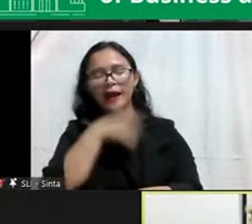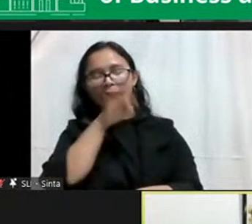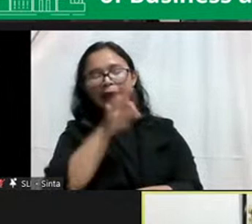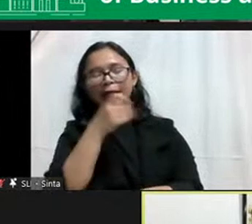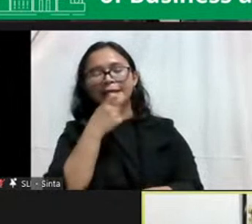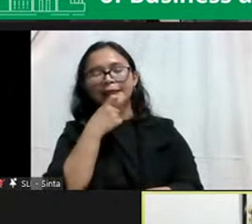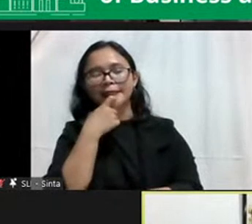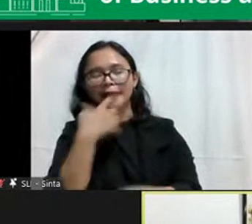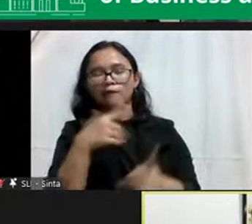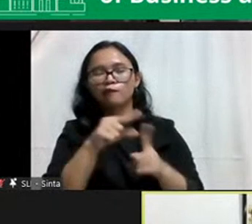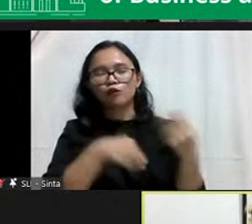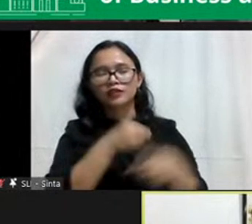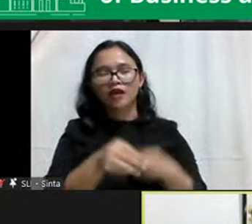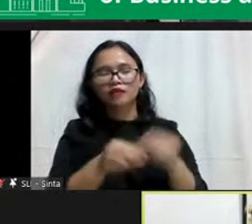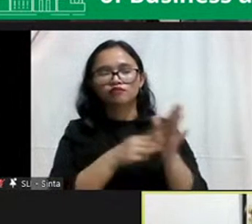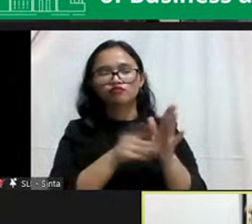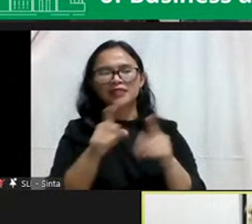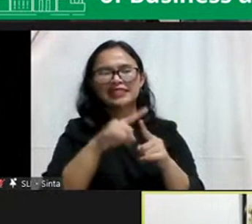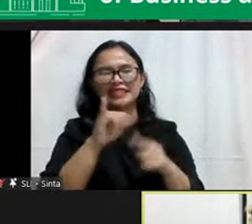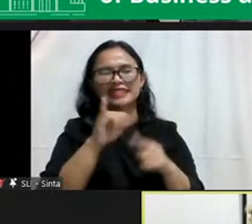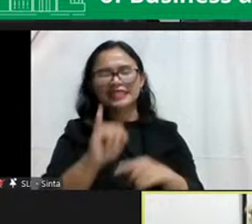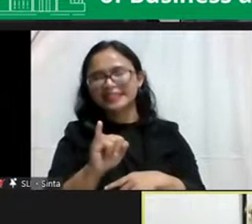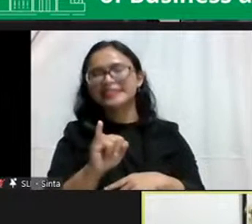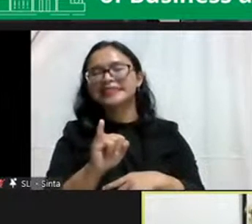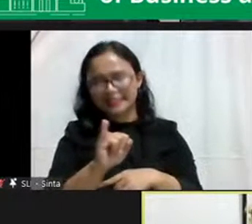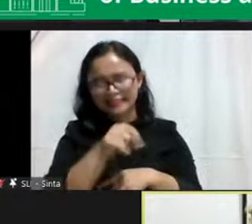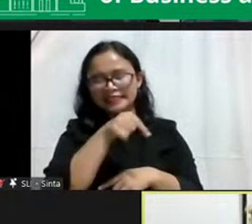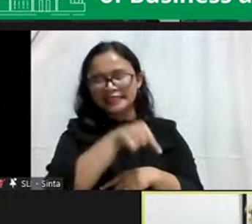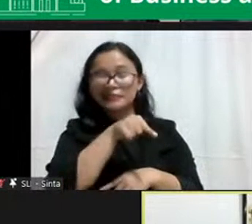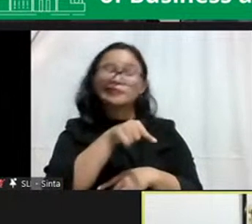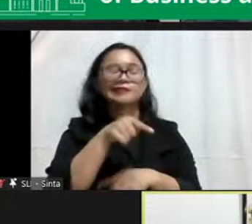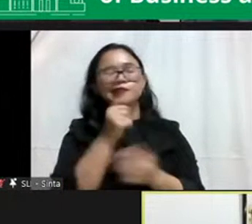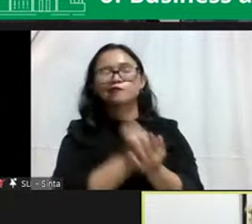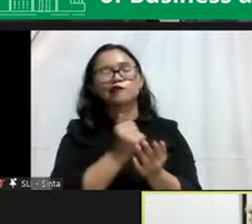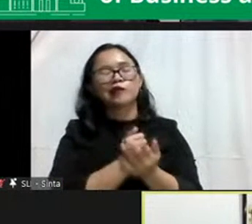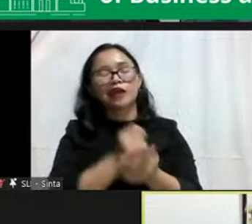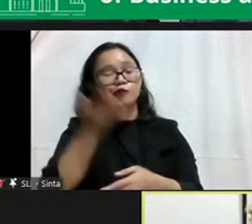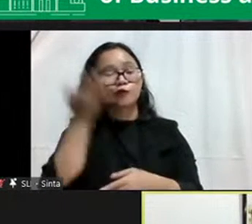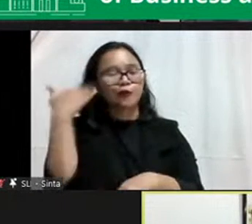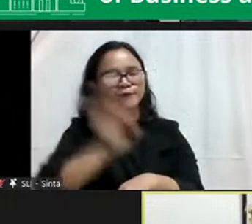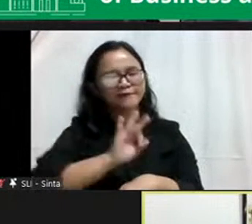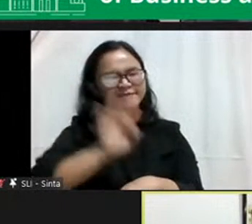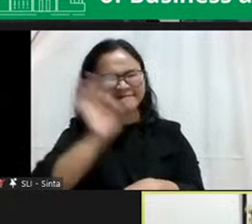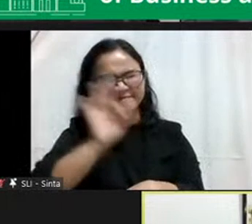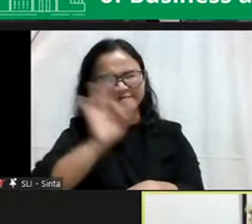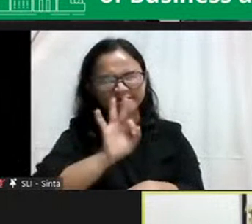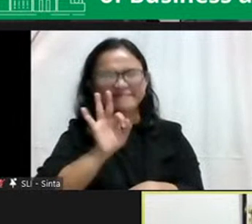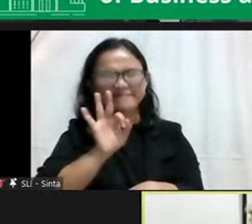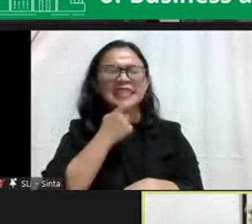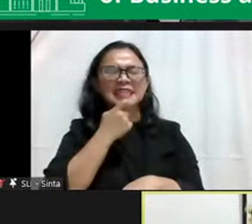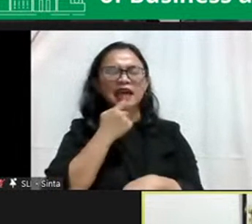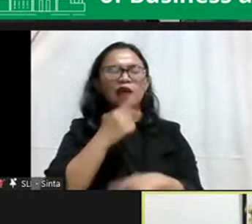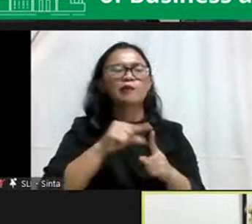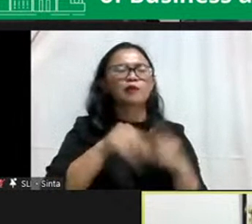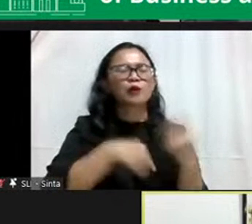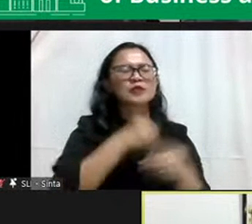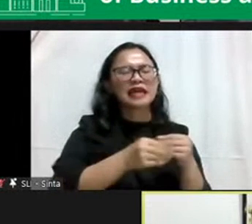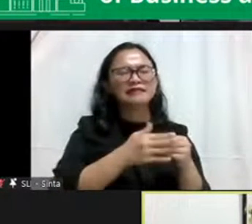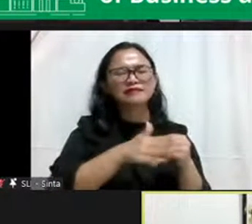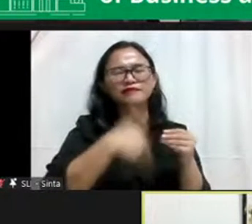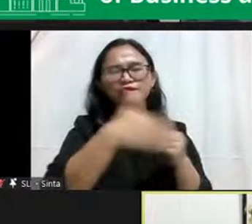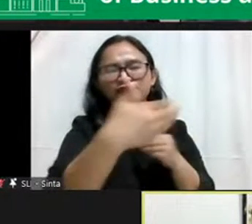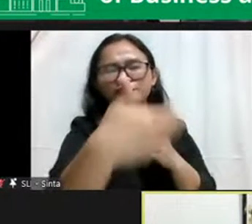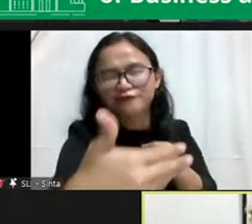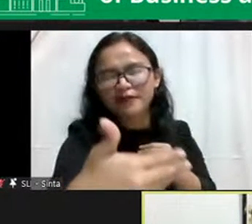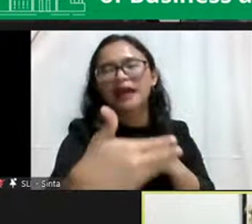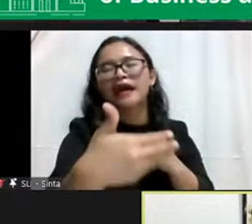ini yang sedang kita rinttis di krkp karena memang ini belum ada sebelumnya ya terkait dengan sustainability ini karena sustainability HAM itu